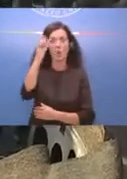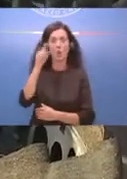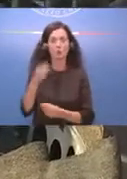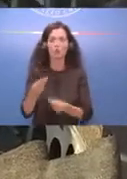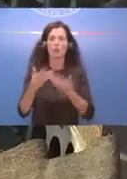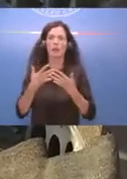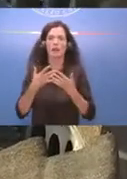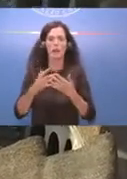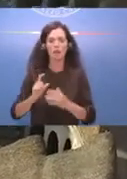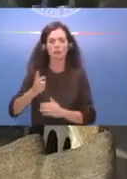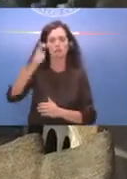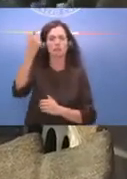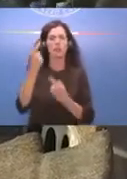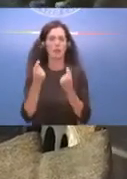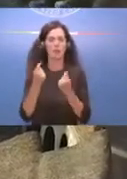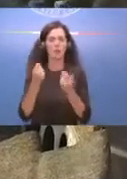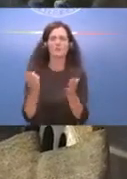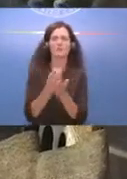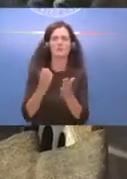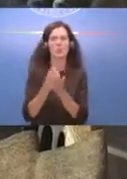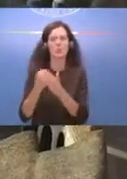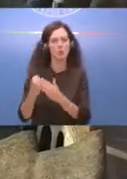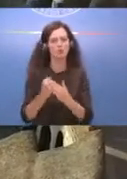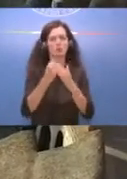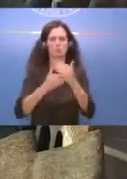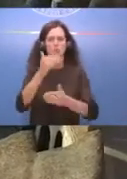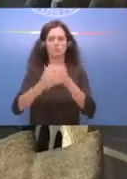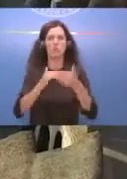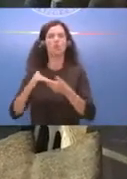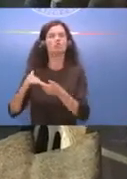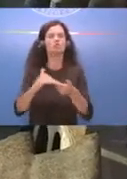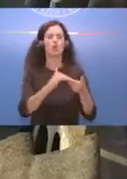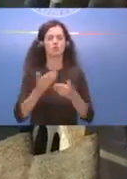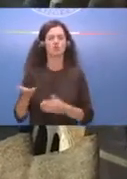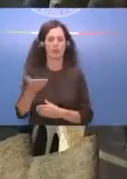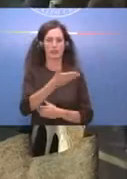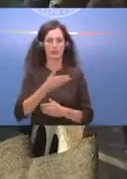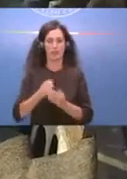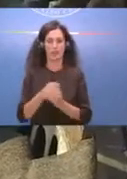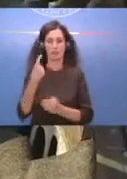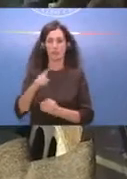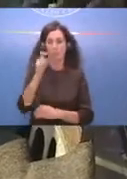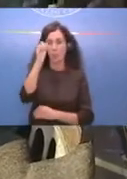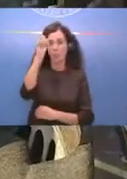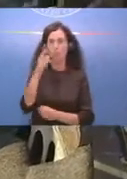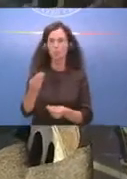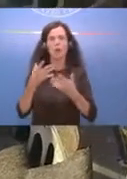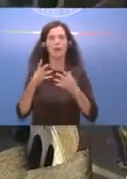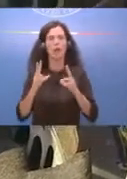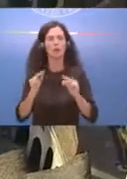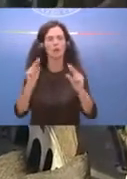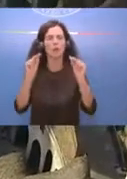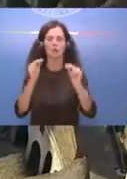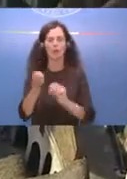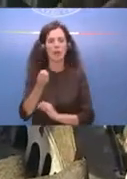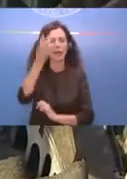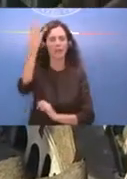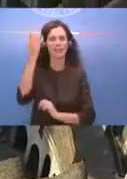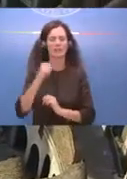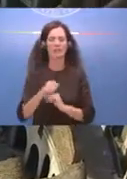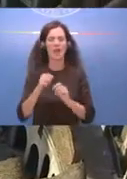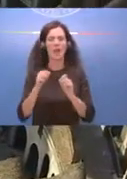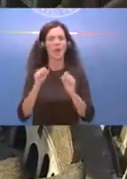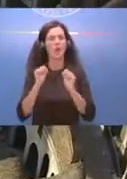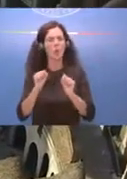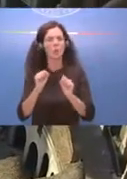economica uno sviluppo sostenibile delle nostre società sarà la frontiera su cui incrementare l'innovazione la creatività le opportunita